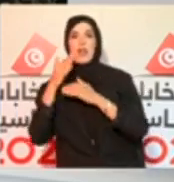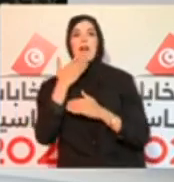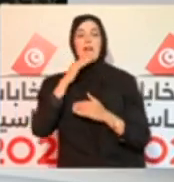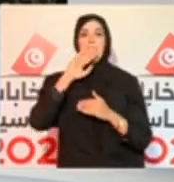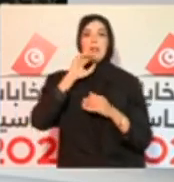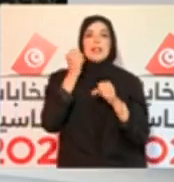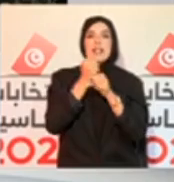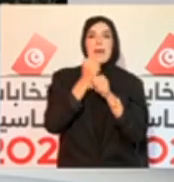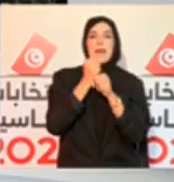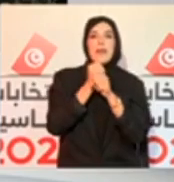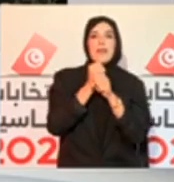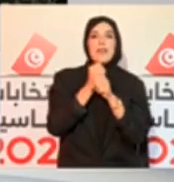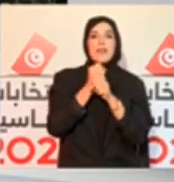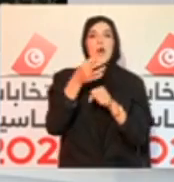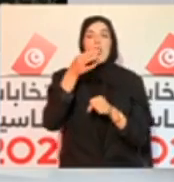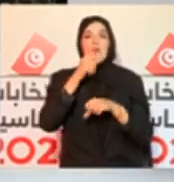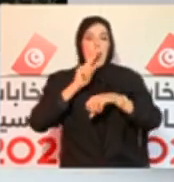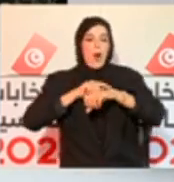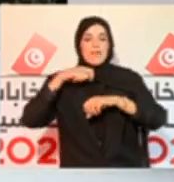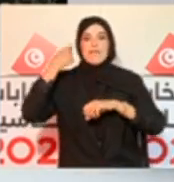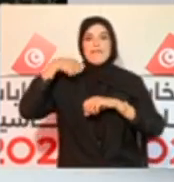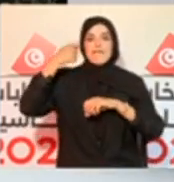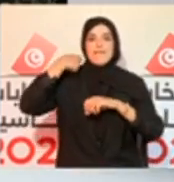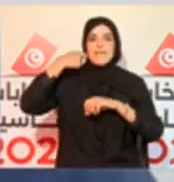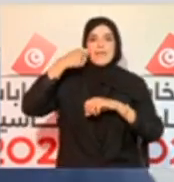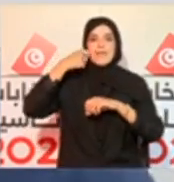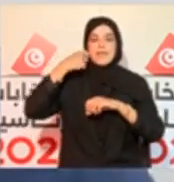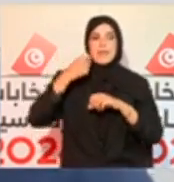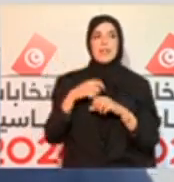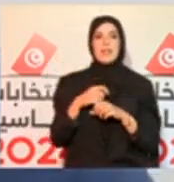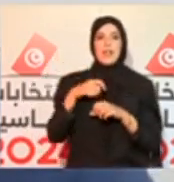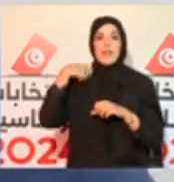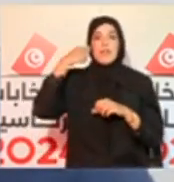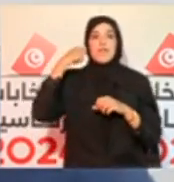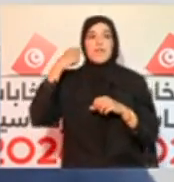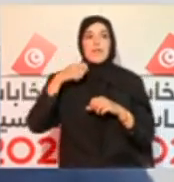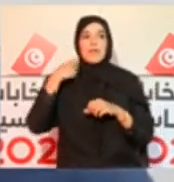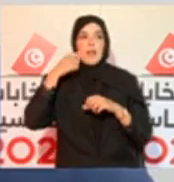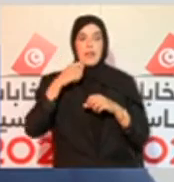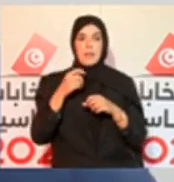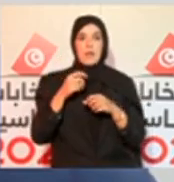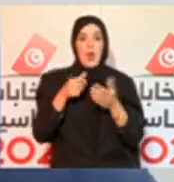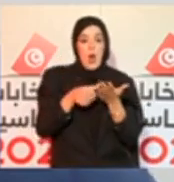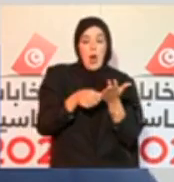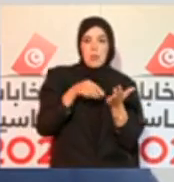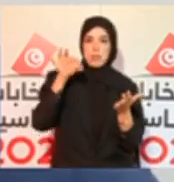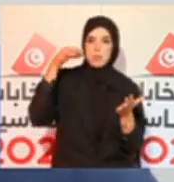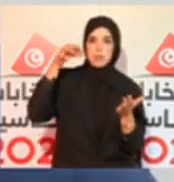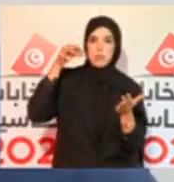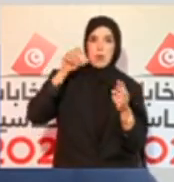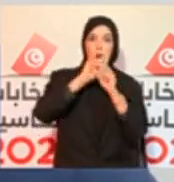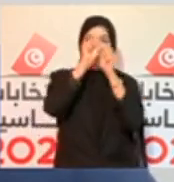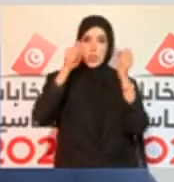معناها خدمنا عليها في ماما قلت في وقت قياسي معناها باش تحصلنا على تراخيص من السلطات